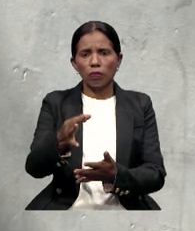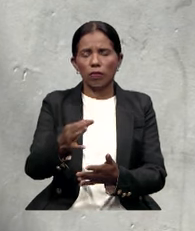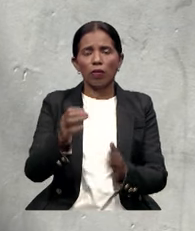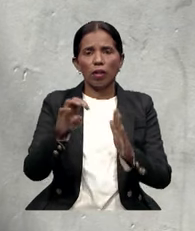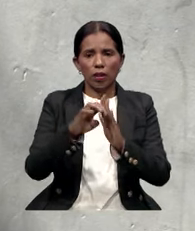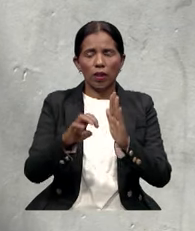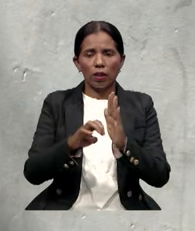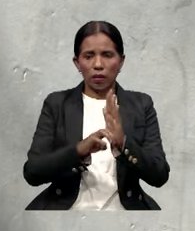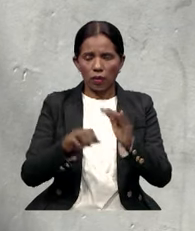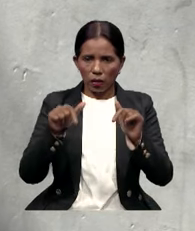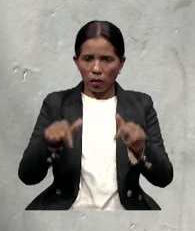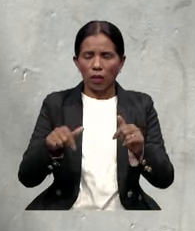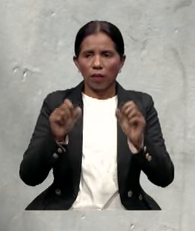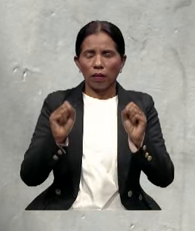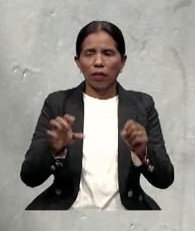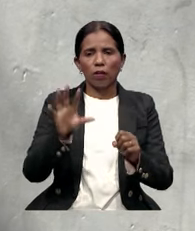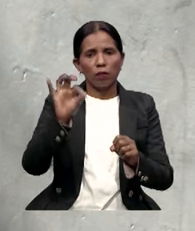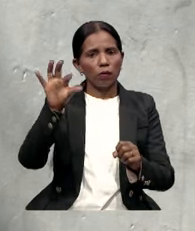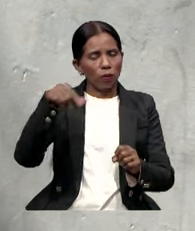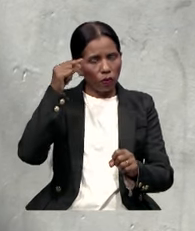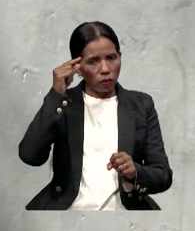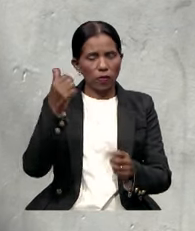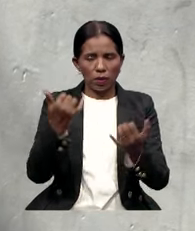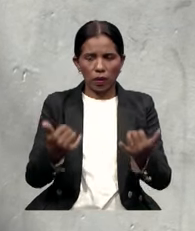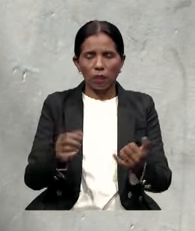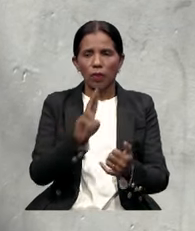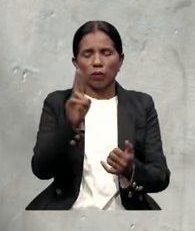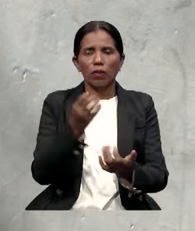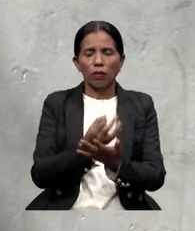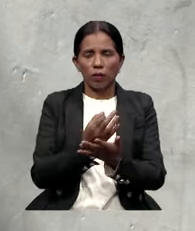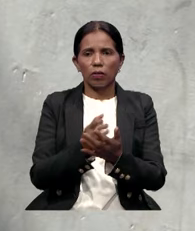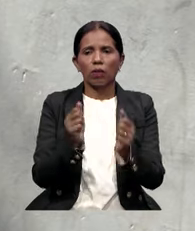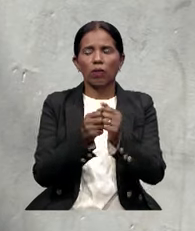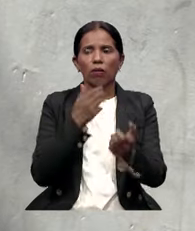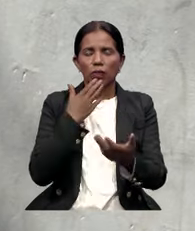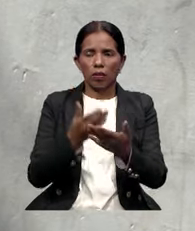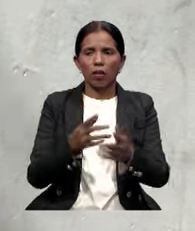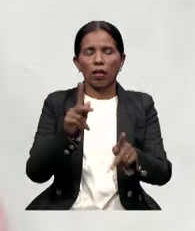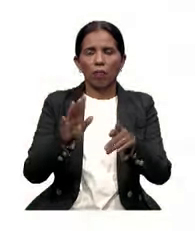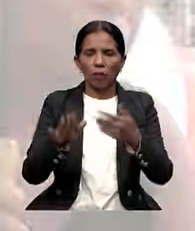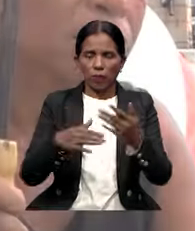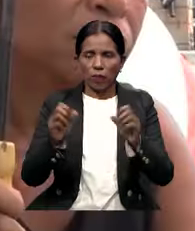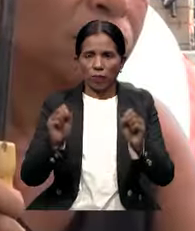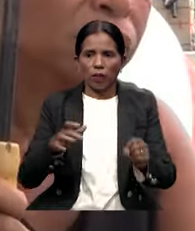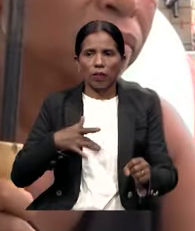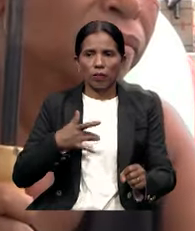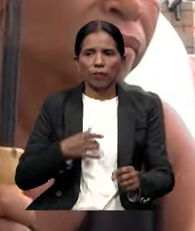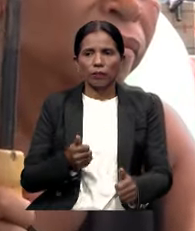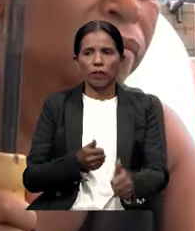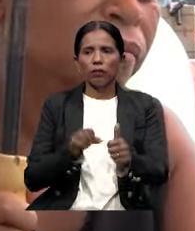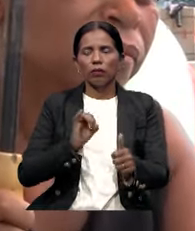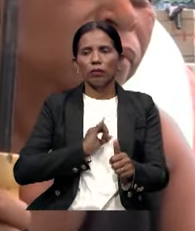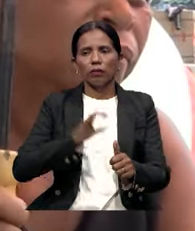indonesia be estado nuno governo indonesia bele zero osamento ne dia para ba pomos bele senti tu ir hauni